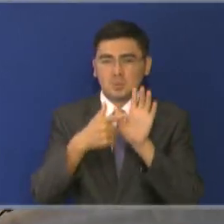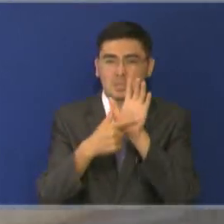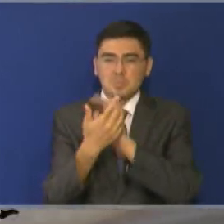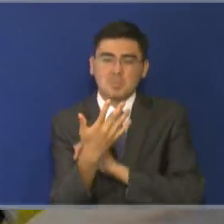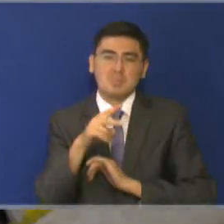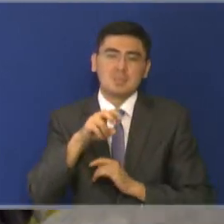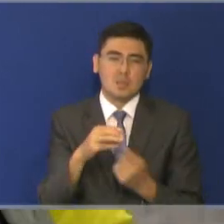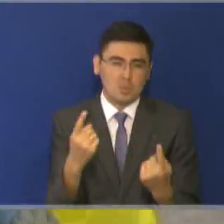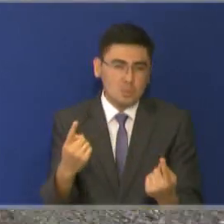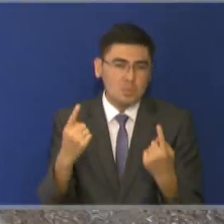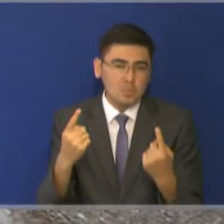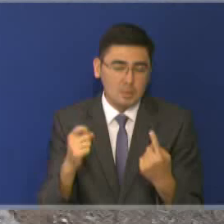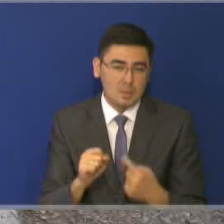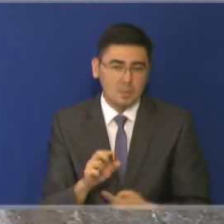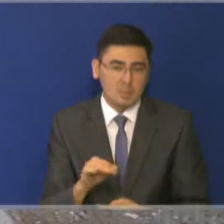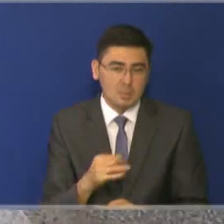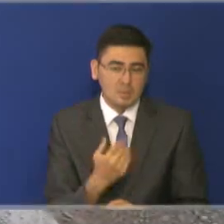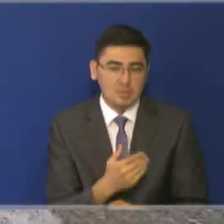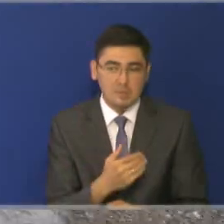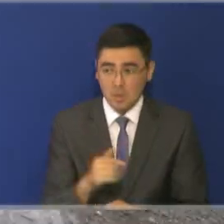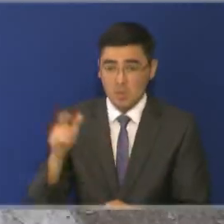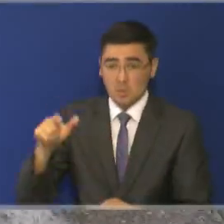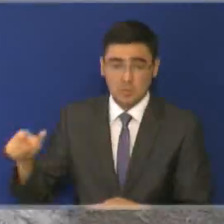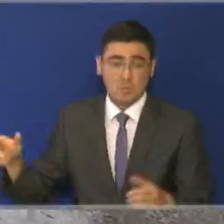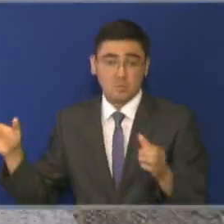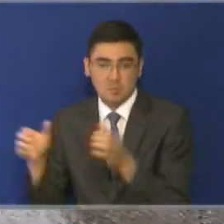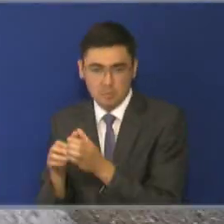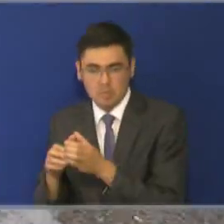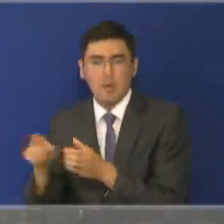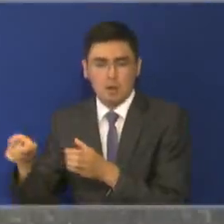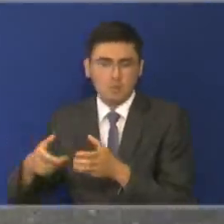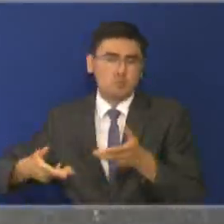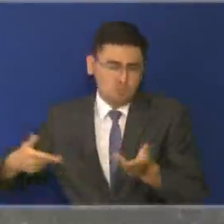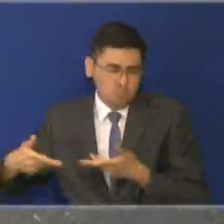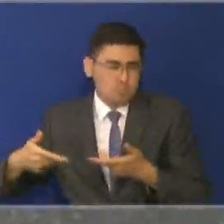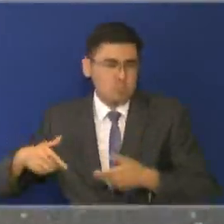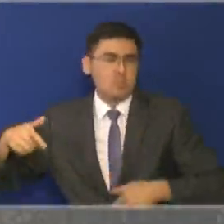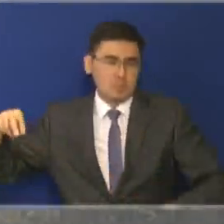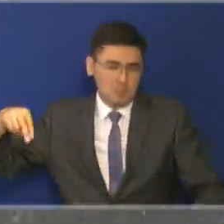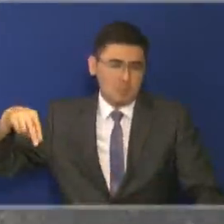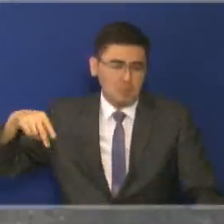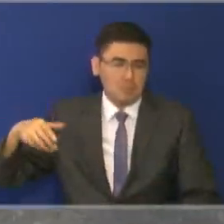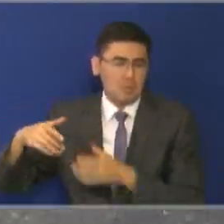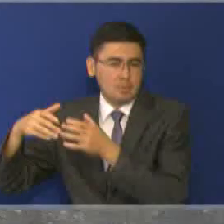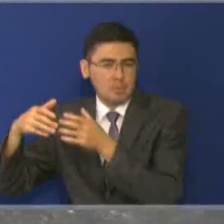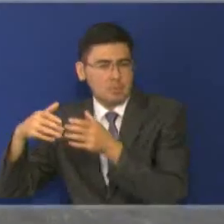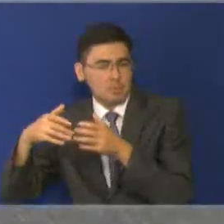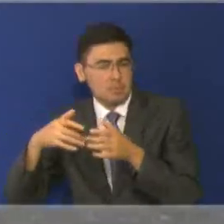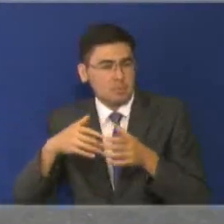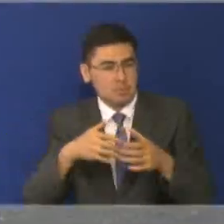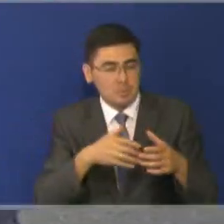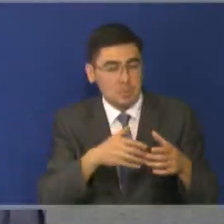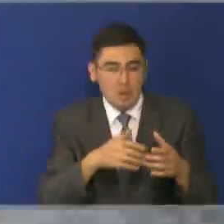орайластырылған Абай жолы атты еріктілердің жаяу экспедициясы өз мәресіне жетті. Саяхатшылар 1150 шақырымды артта қалдырып,